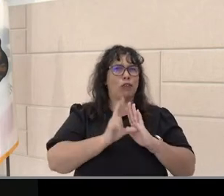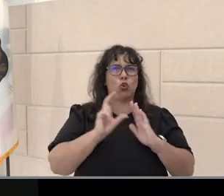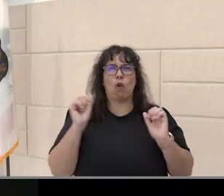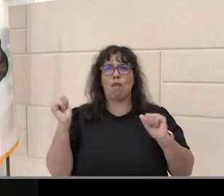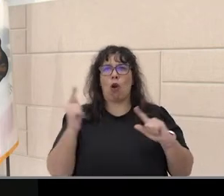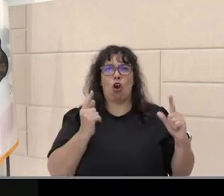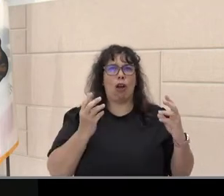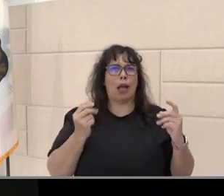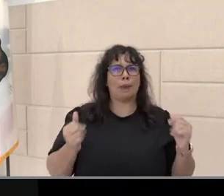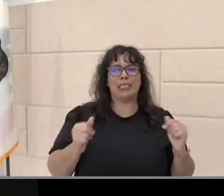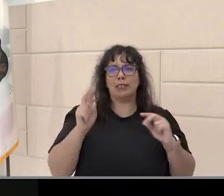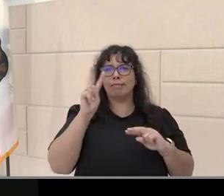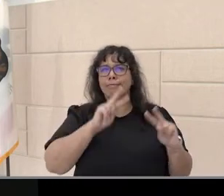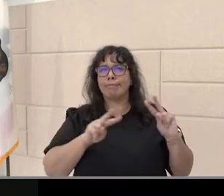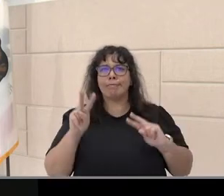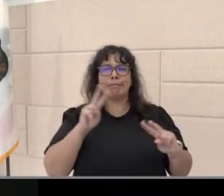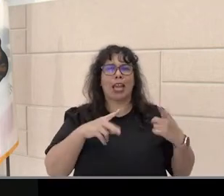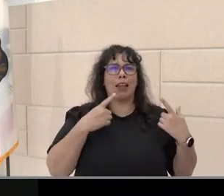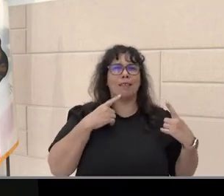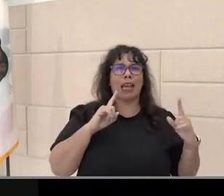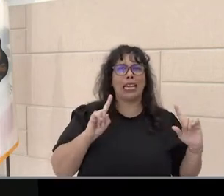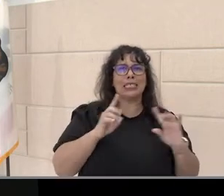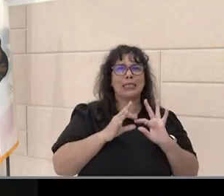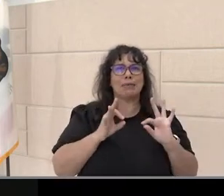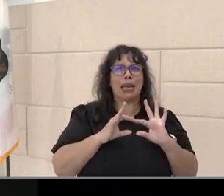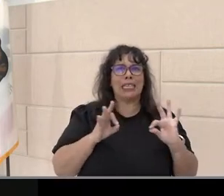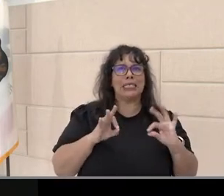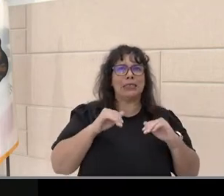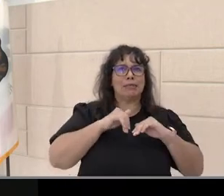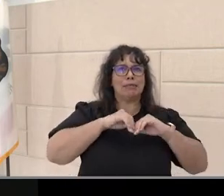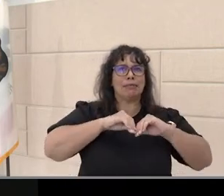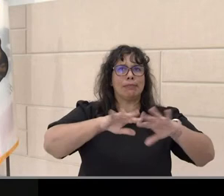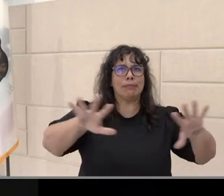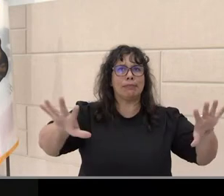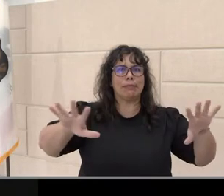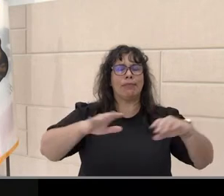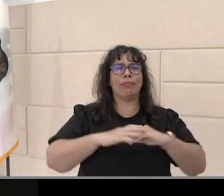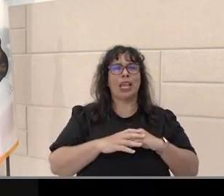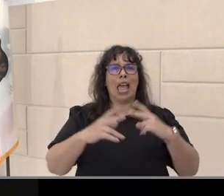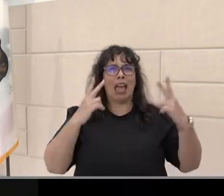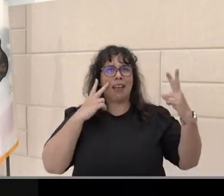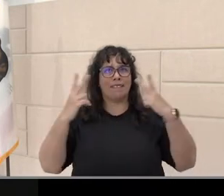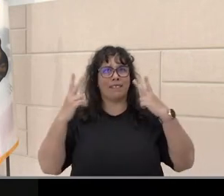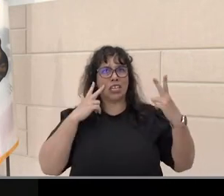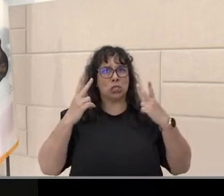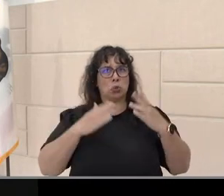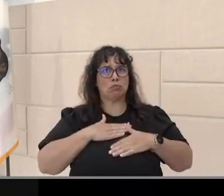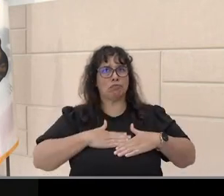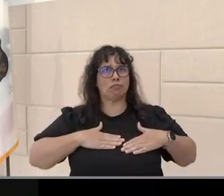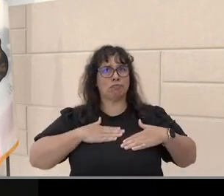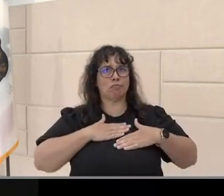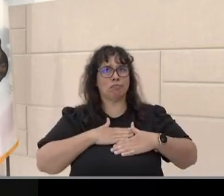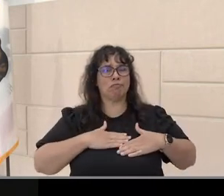ការសាររើដើម្បីពិនិត្យវិច័យទៅលើពីប្រសិទ្ធភាព